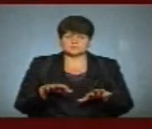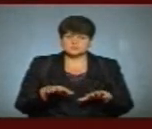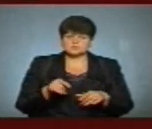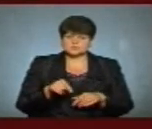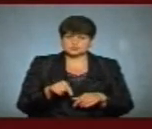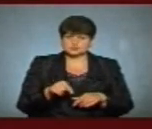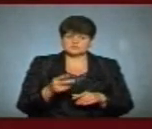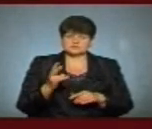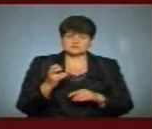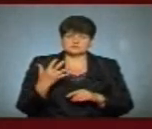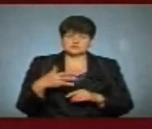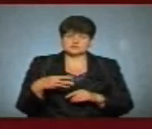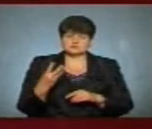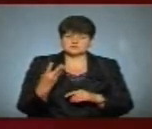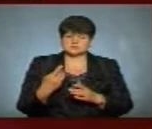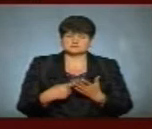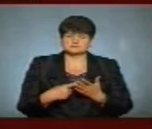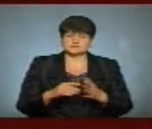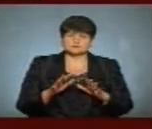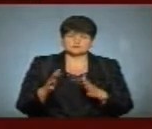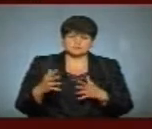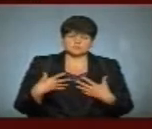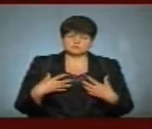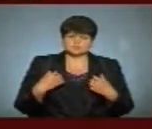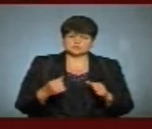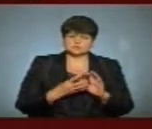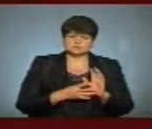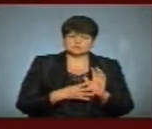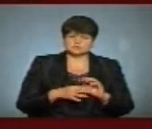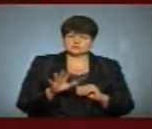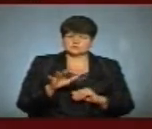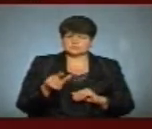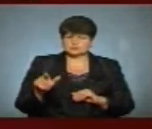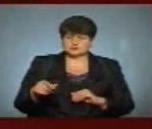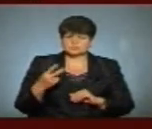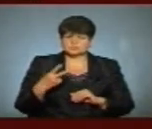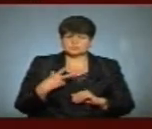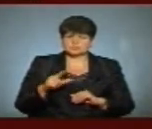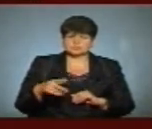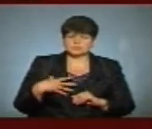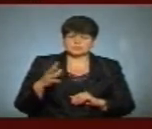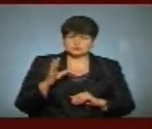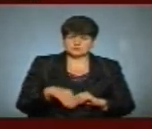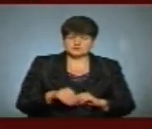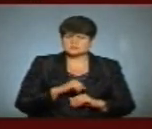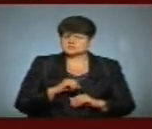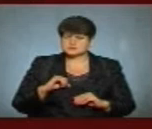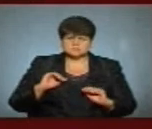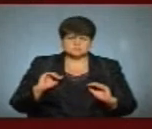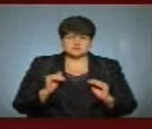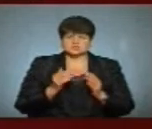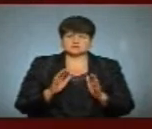тут 253 підтверджених випадки, одужали з них 95 осіб, і двоє людей померли. Найменше